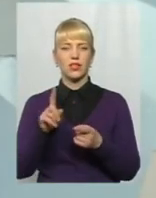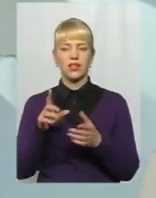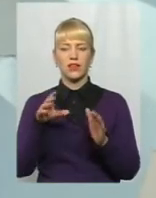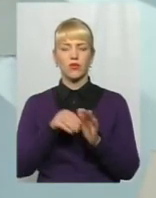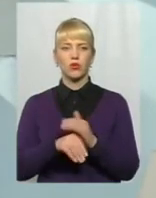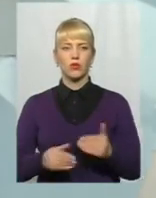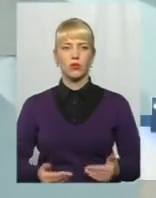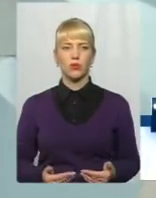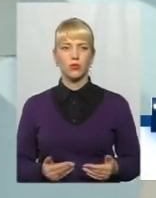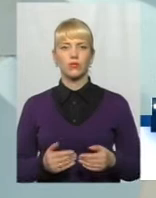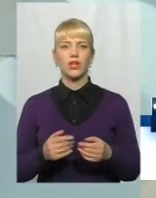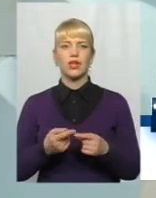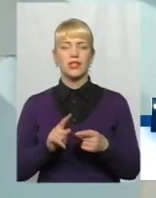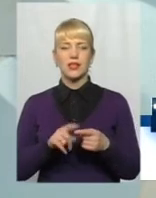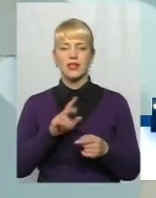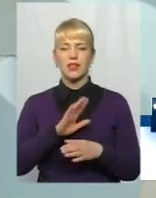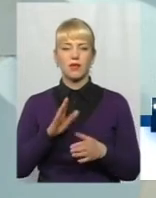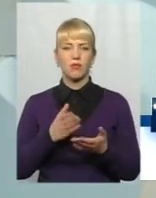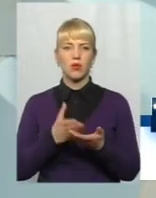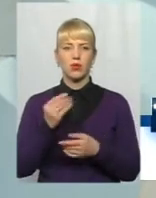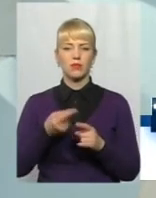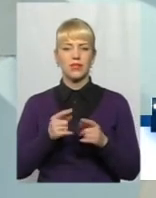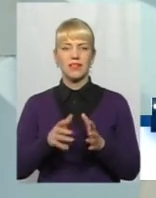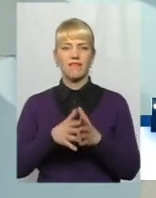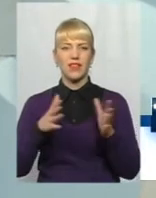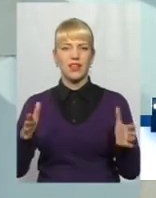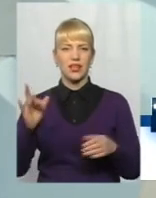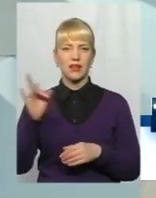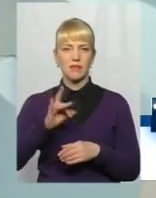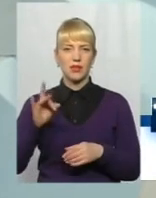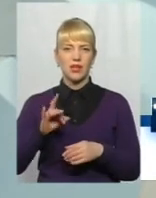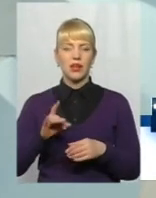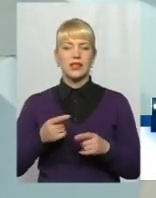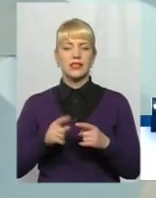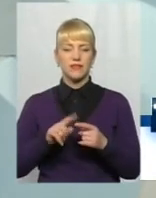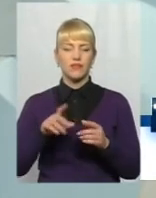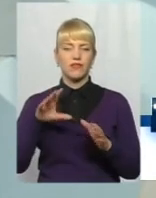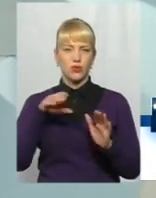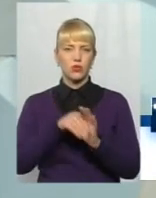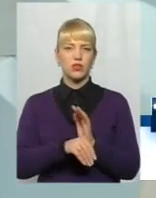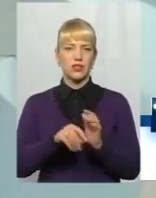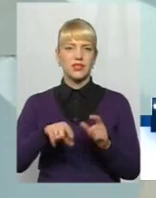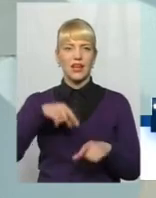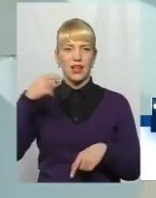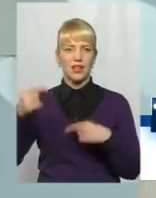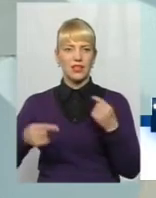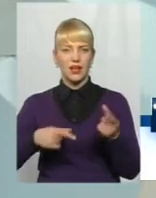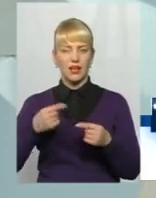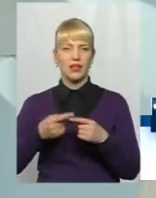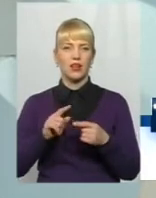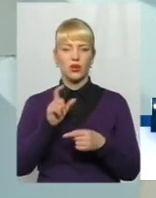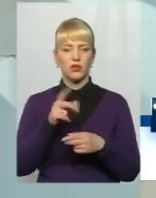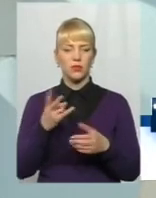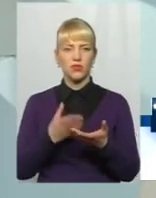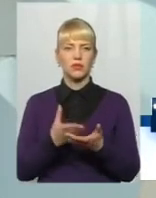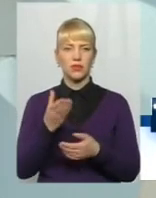Ми за них не платимо. І це великі габаритні побутові відходи, куди відноситься і гілля. Тому, якщо правильно, то люди мають